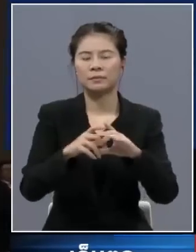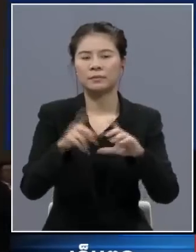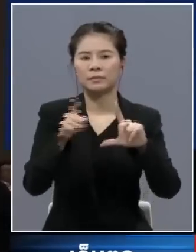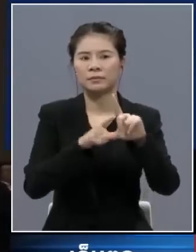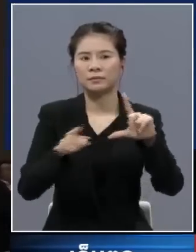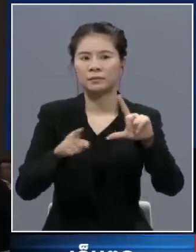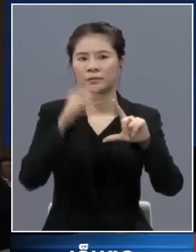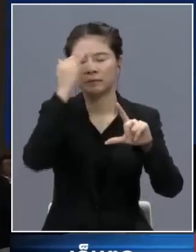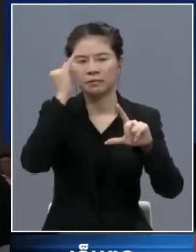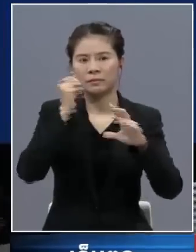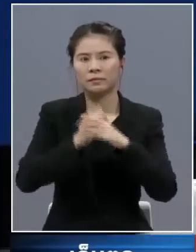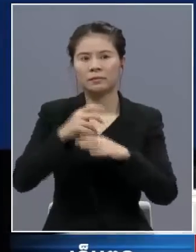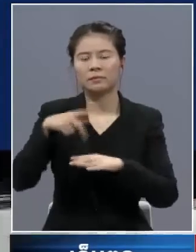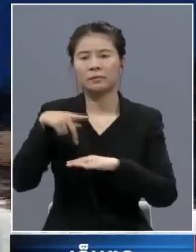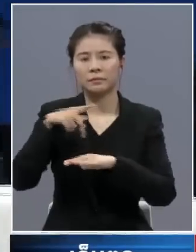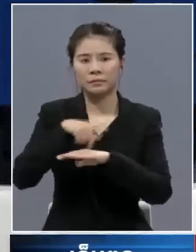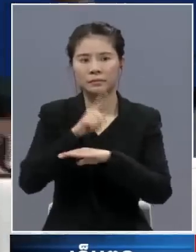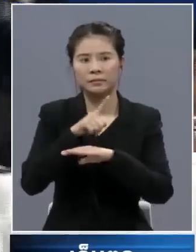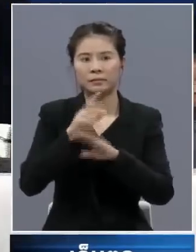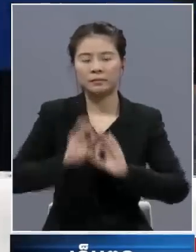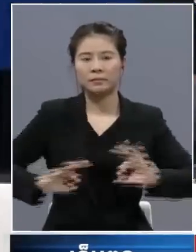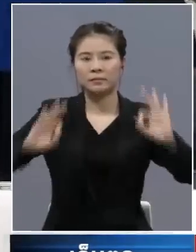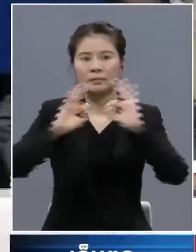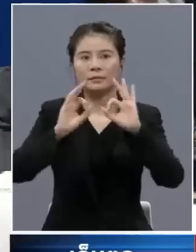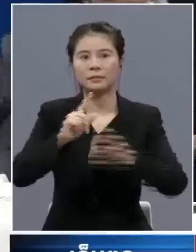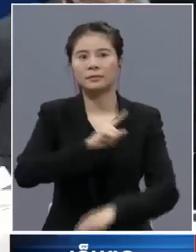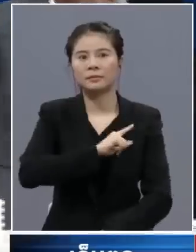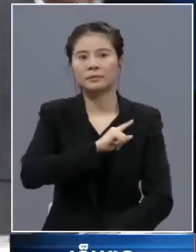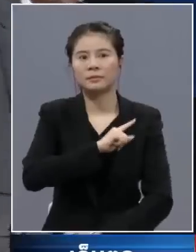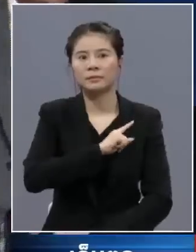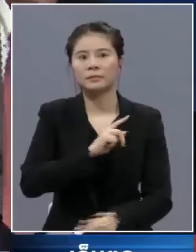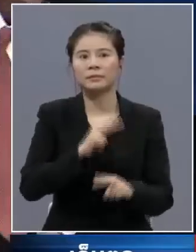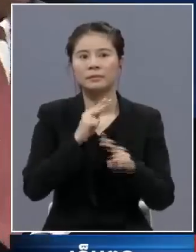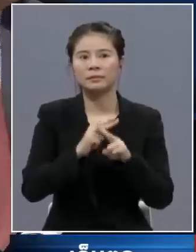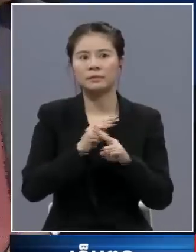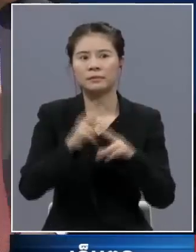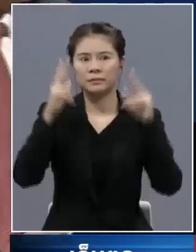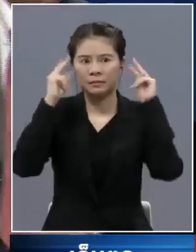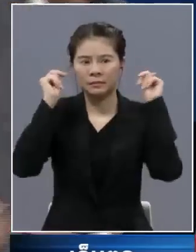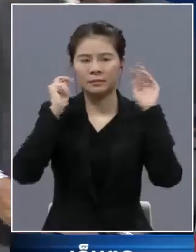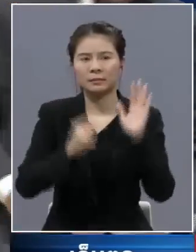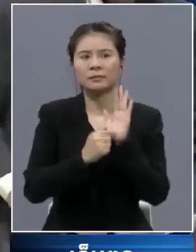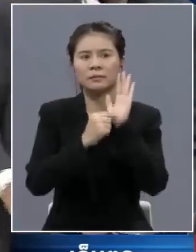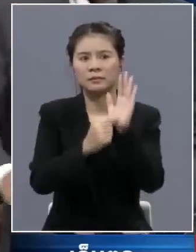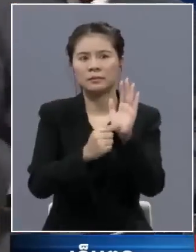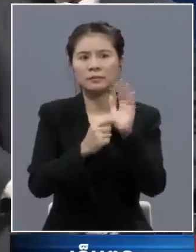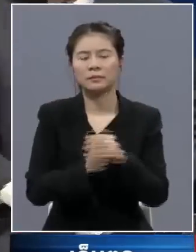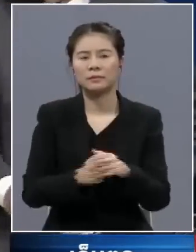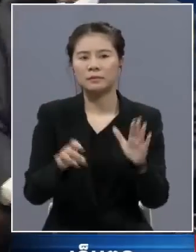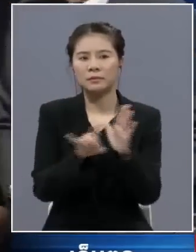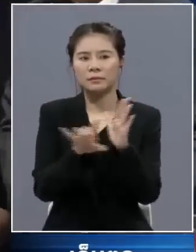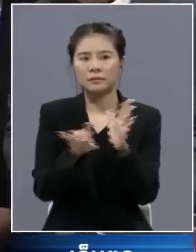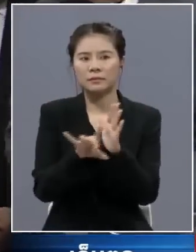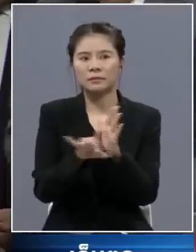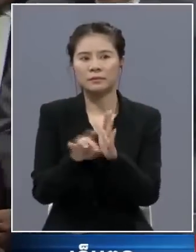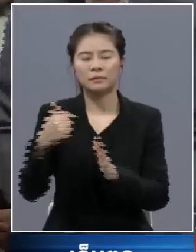พราะว่าประธานสภามีหน้าที่สำคัญนะครับโดยเฉพาะอย่างยิ่งหน้าที่การนำชื่อนายกขึ้นทูลเกล้าซึ่งถือว่าเป็นขั้นตอนสุดท้าย